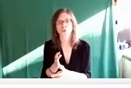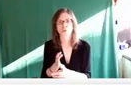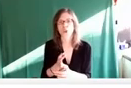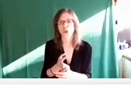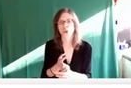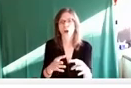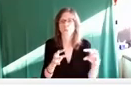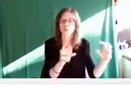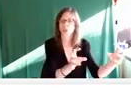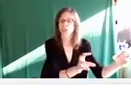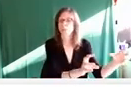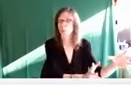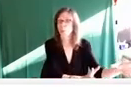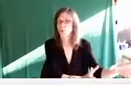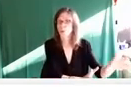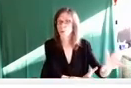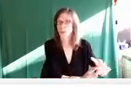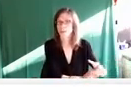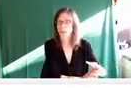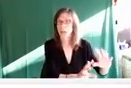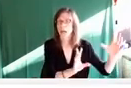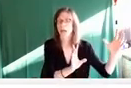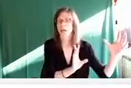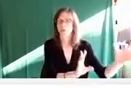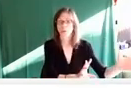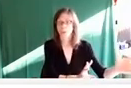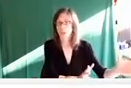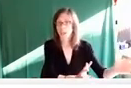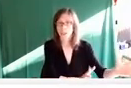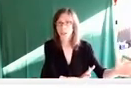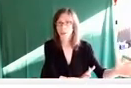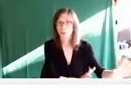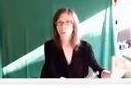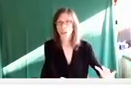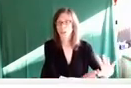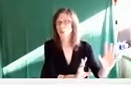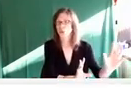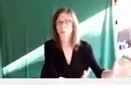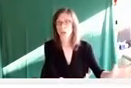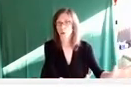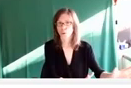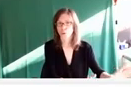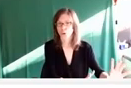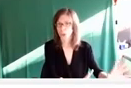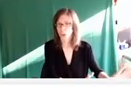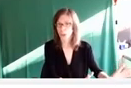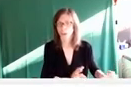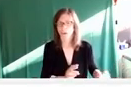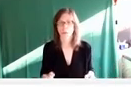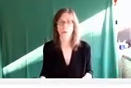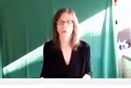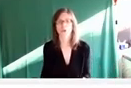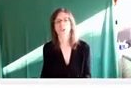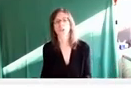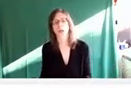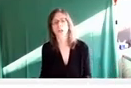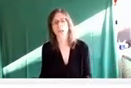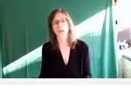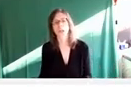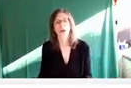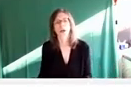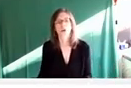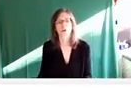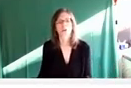des résultats, vos données brutes que vous avez, que vous allez laisser de côté, ne jamais retoucher. Là, c'est vraiment un fichier